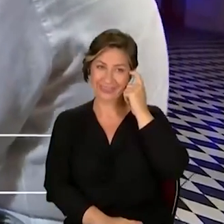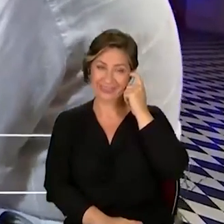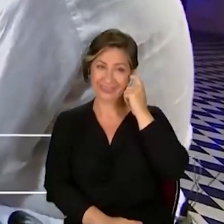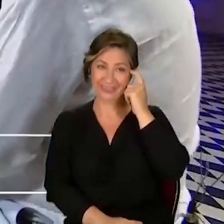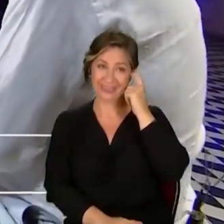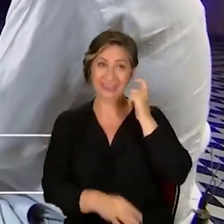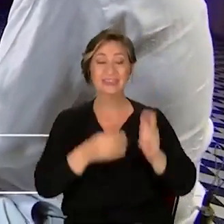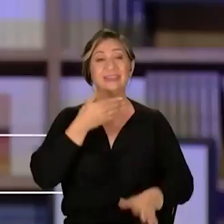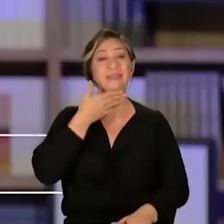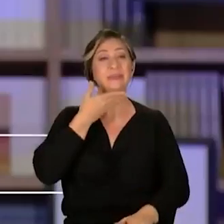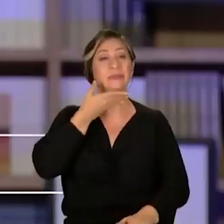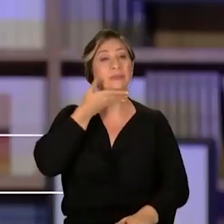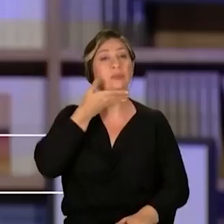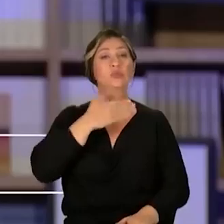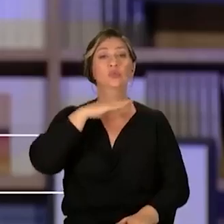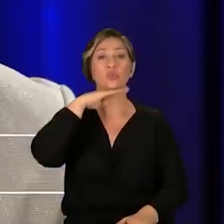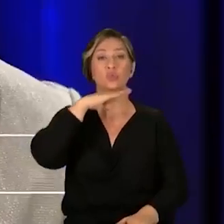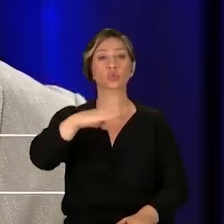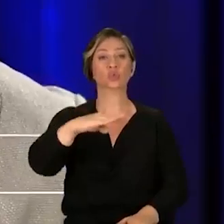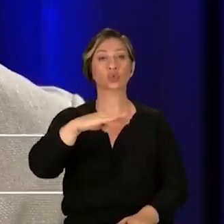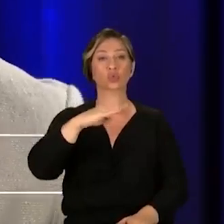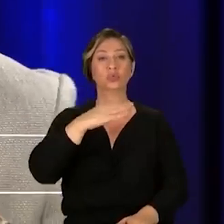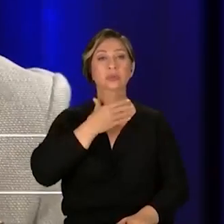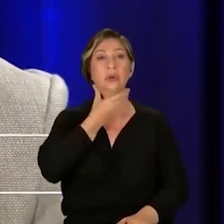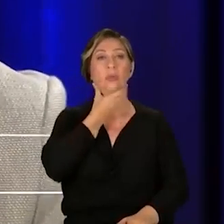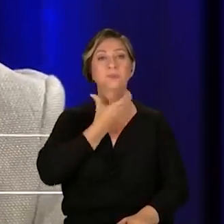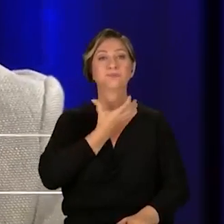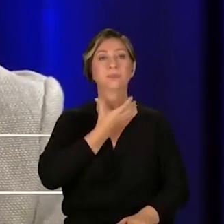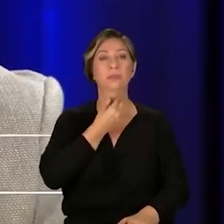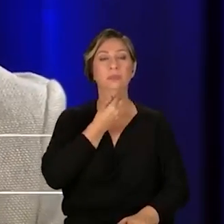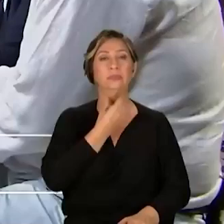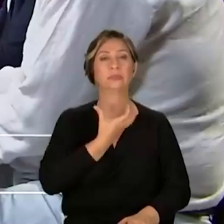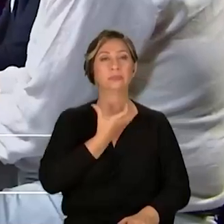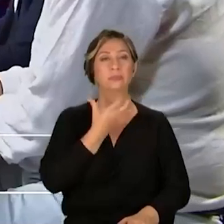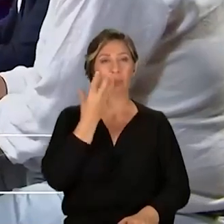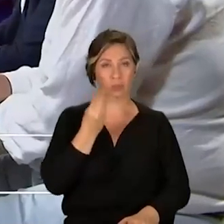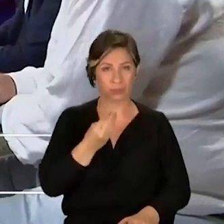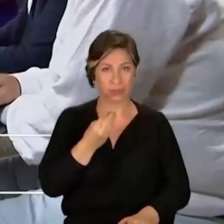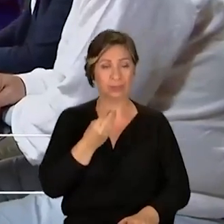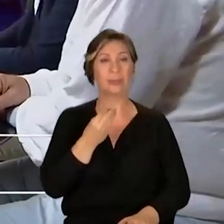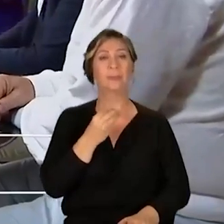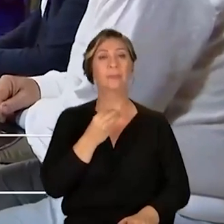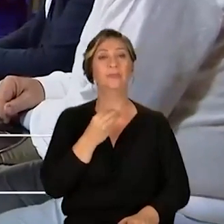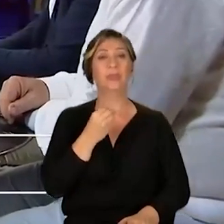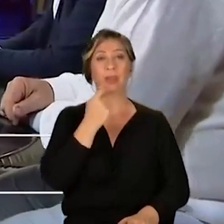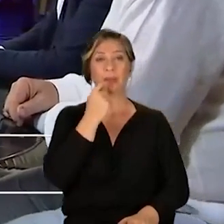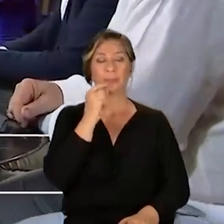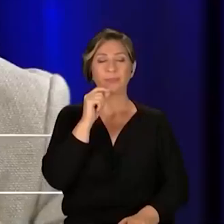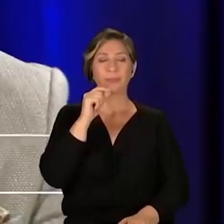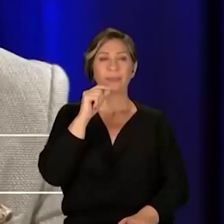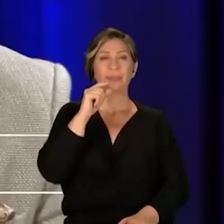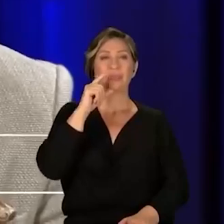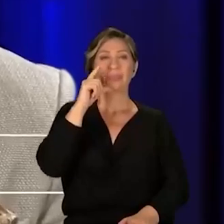Bu çene düzleşmeye başlıyor. Yani bu çift gıdık dediğimiz bir gıdık oluşmaya başlıyorsa. Bunun haricinde ağzını açtığınız